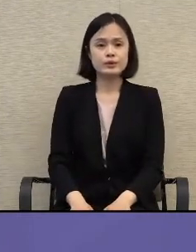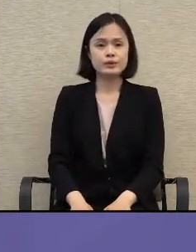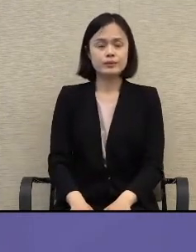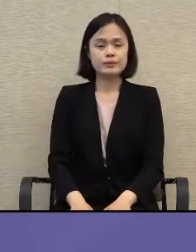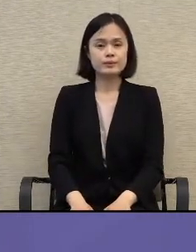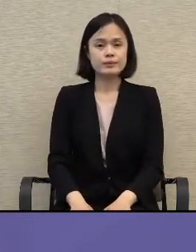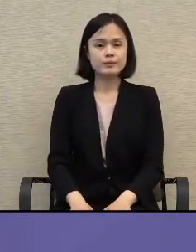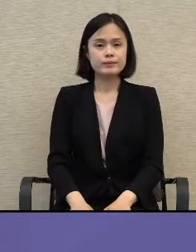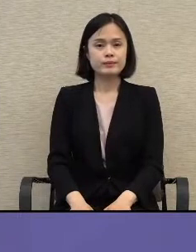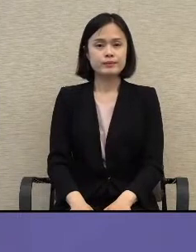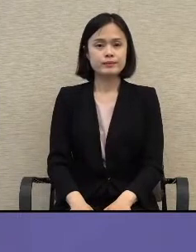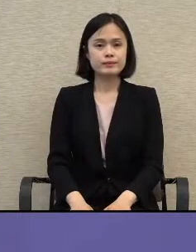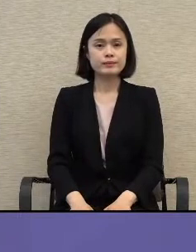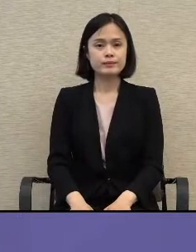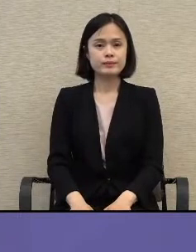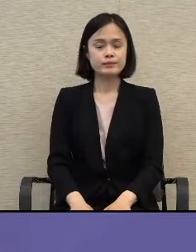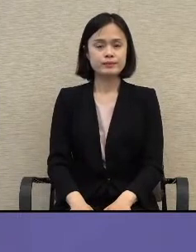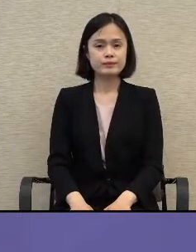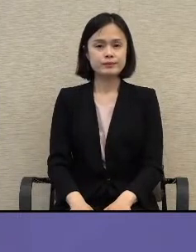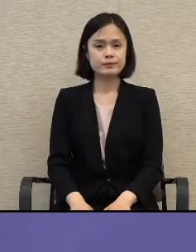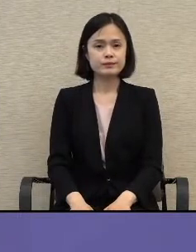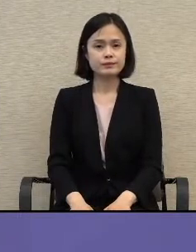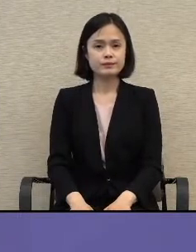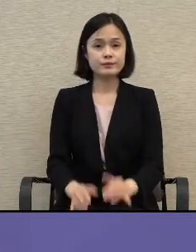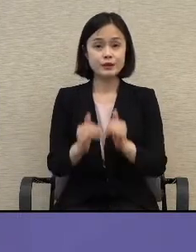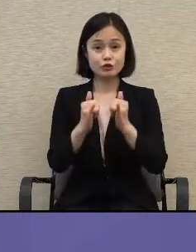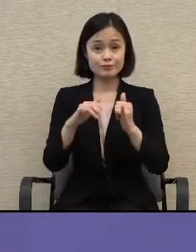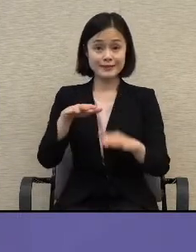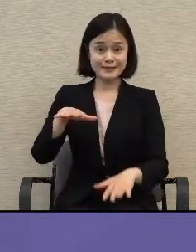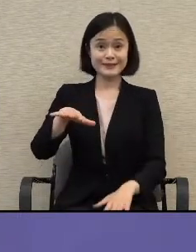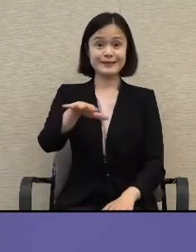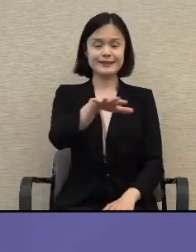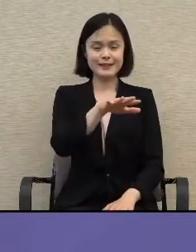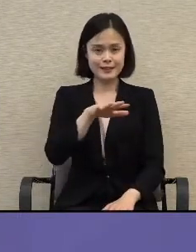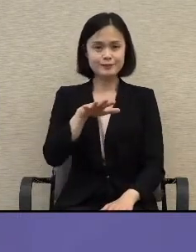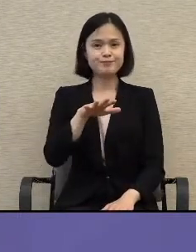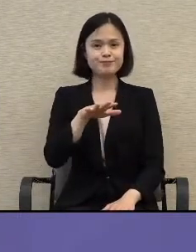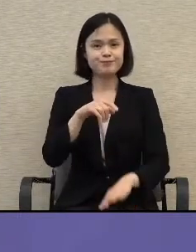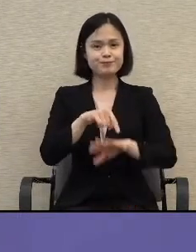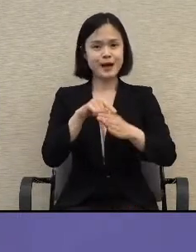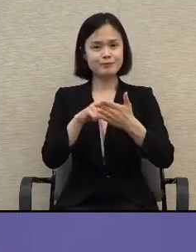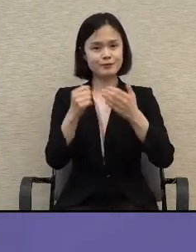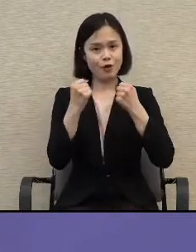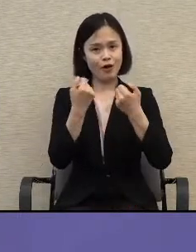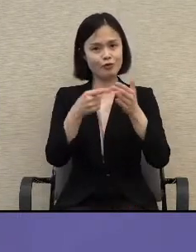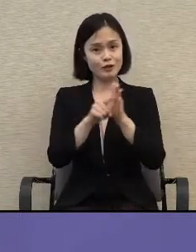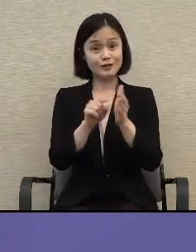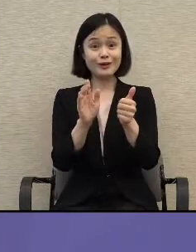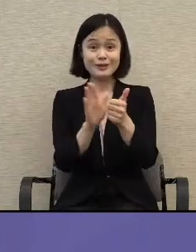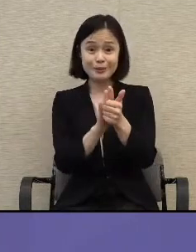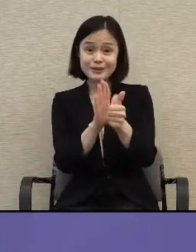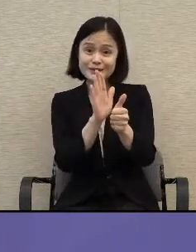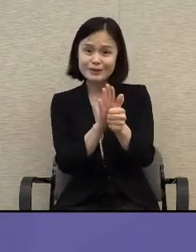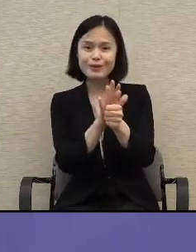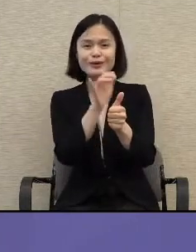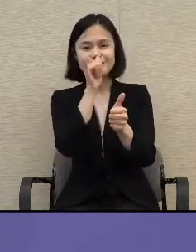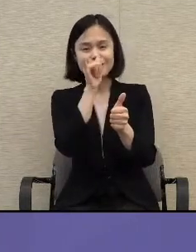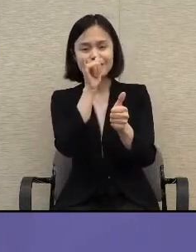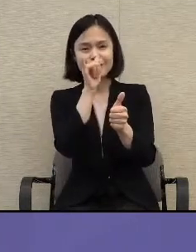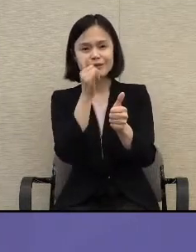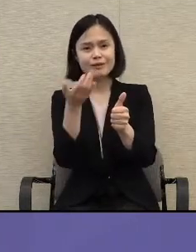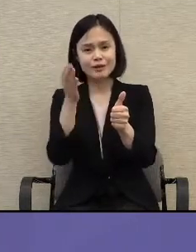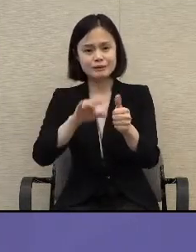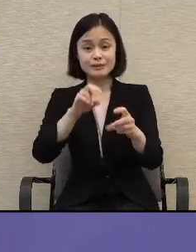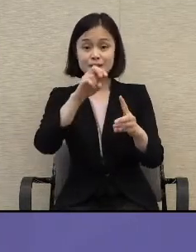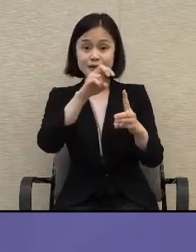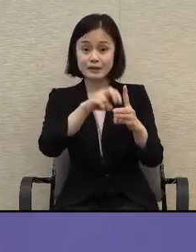이제 저희가 다양한 집단, 그리고 온 국민을 대상으로 한다 하더라도 현재 구조는 그리고 센터에서 이제 조금